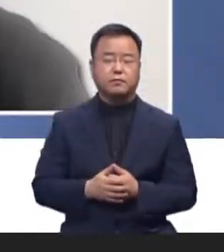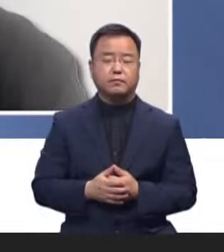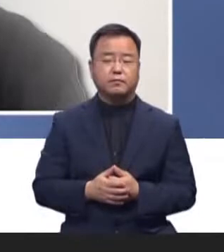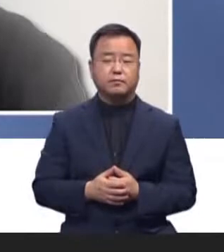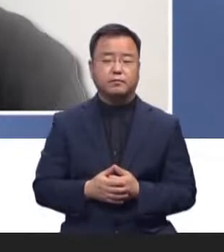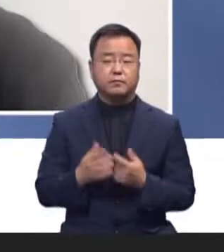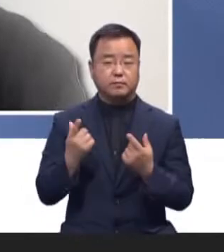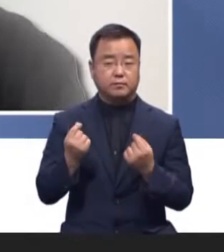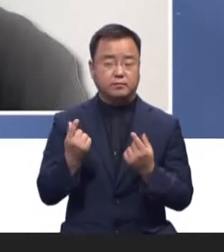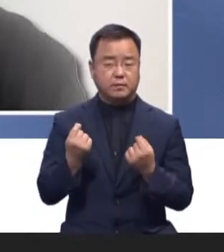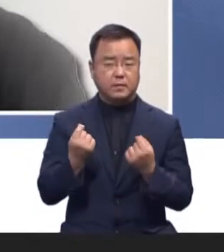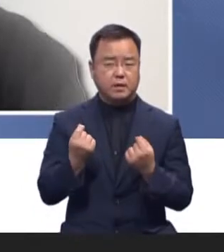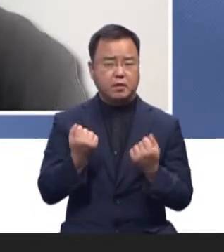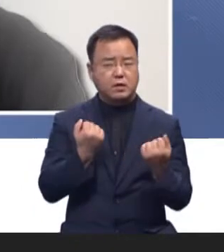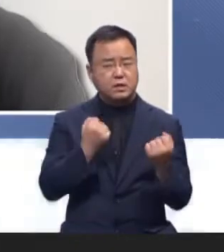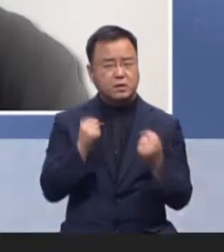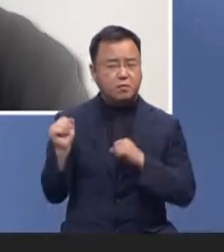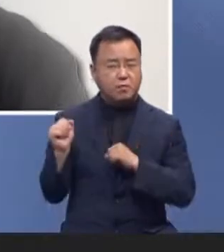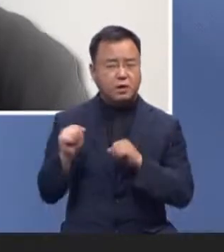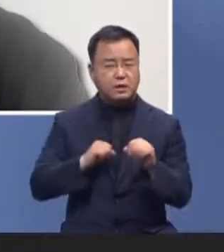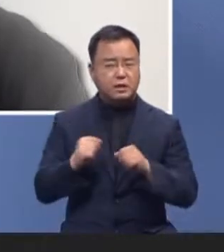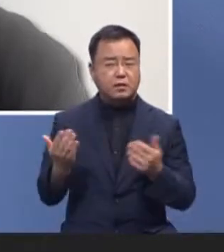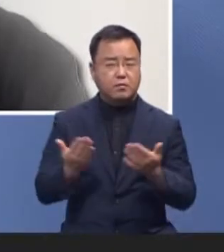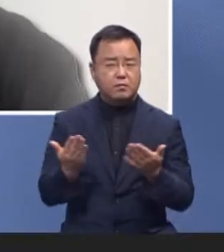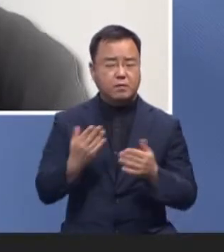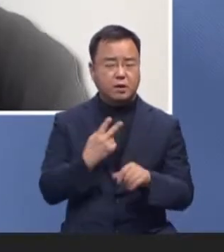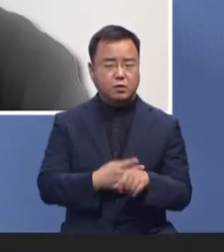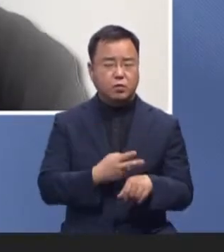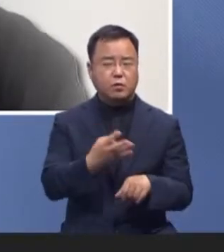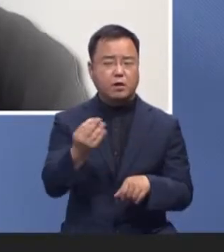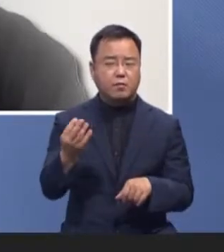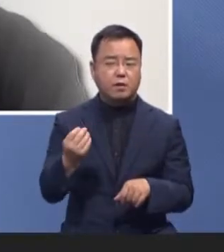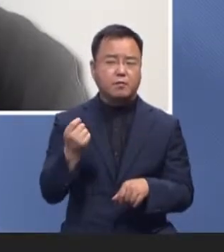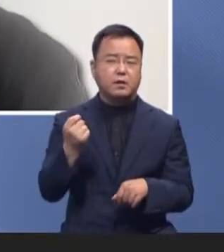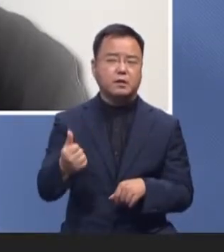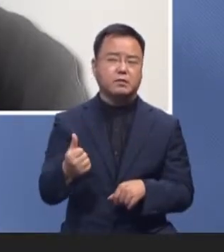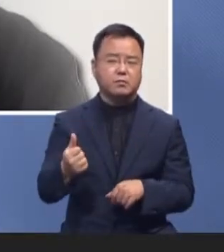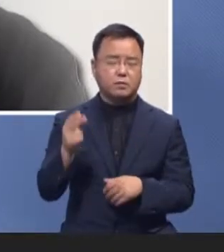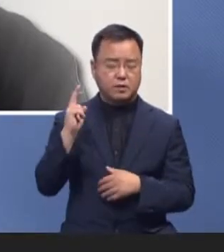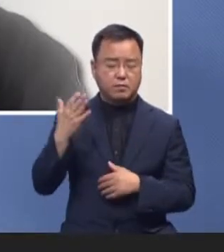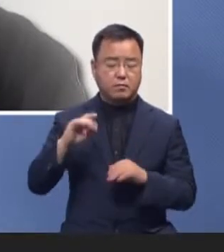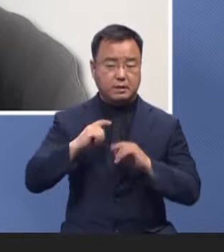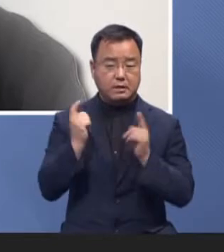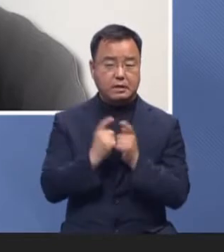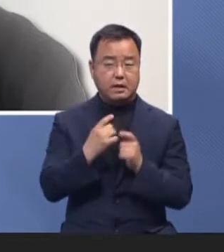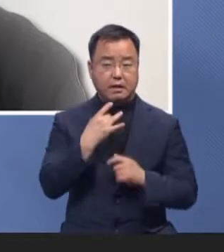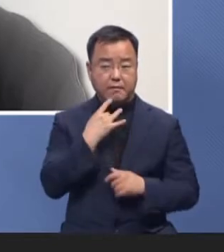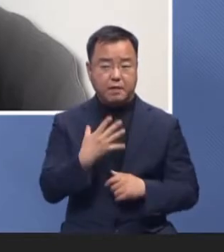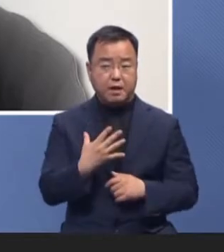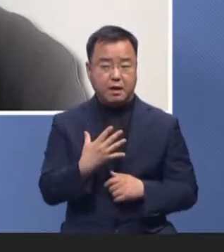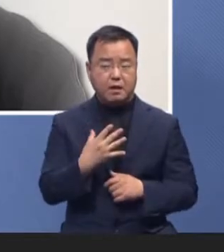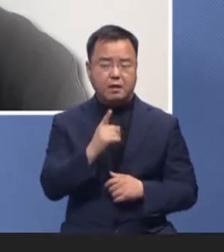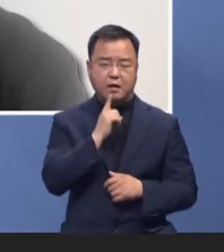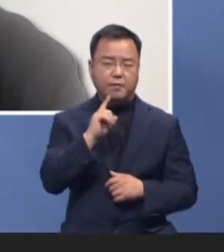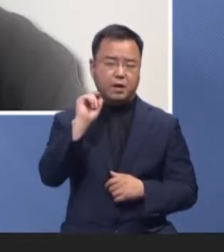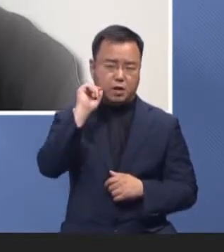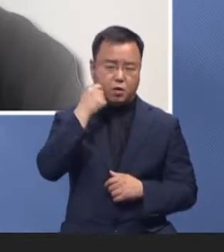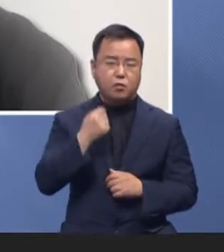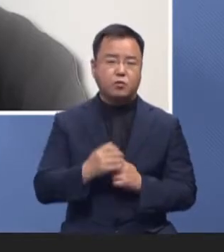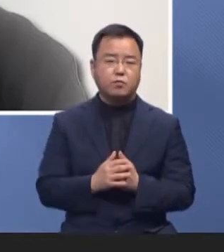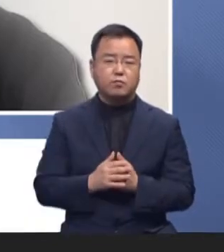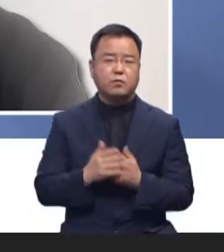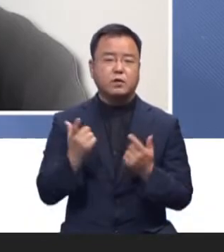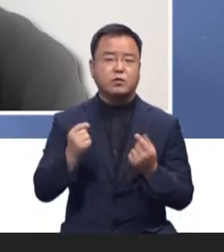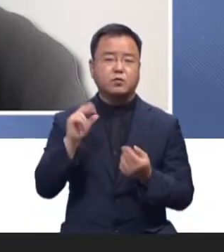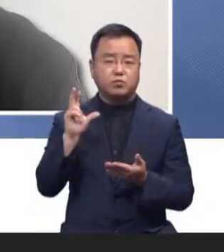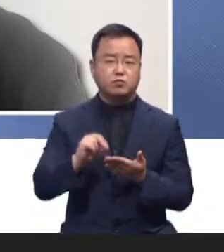이런 일탈을 저지르는 교사들은 물론 일부겠죠. 하지만 개인의 일탈로만 또 축소하기도 어려운 게 현실인데, 일단은 이런